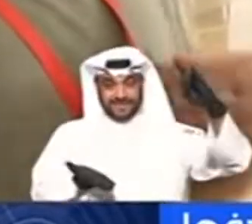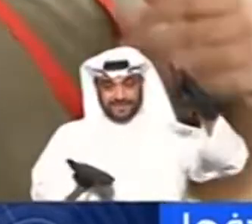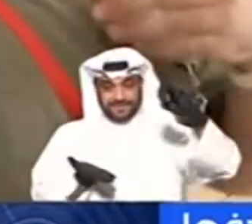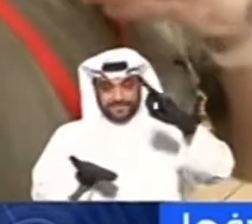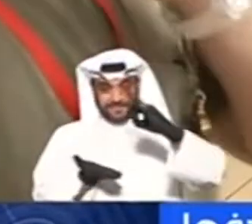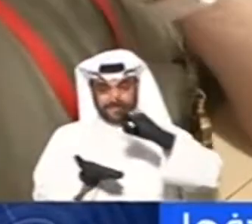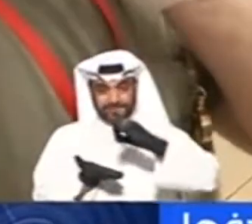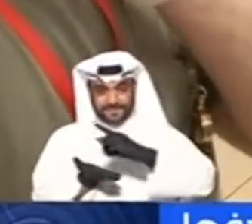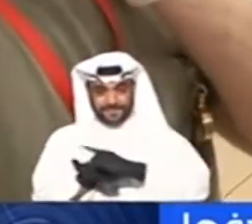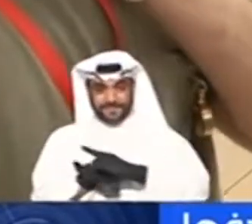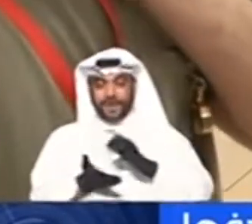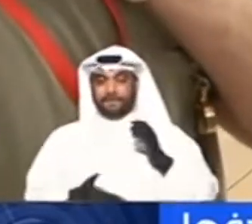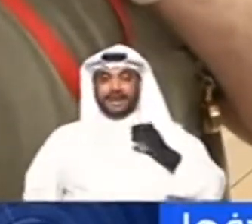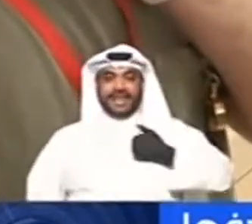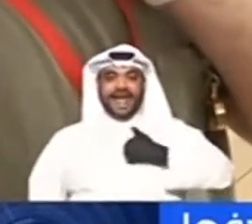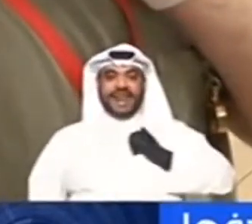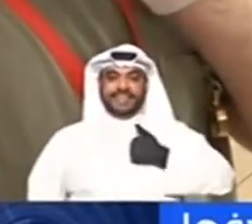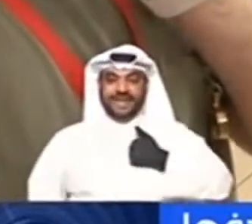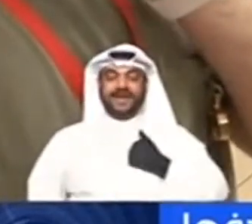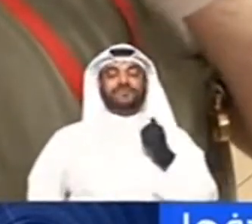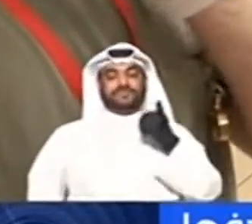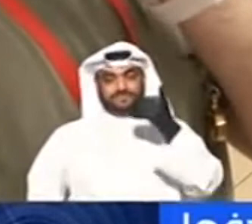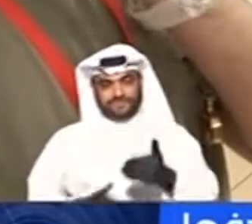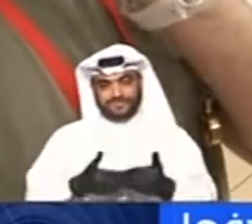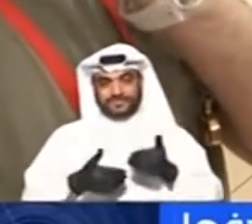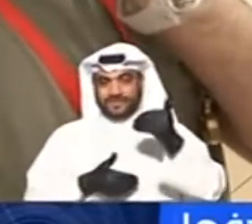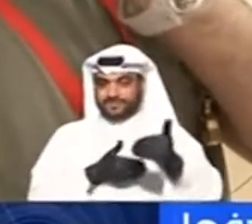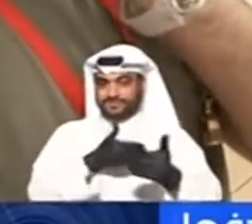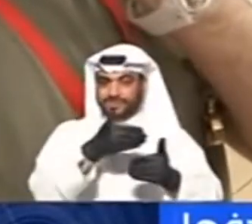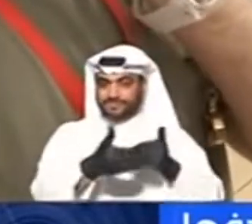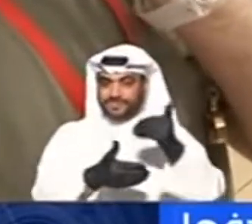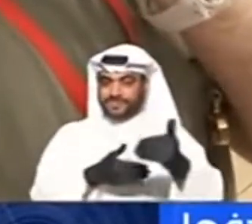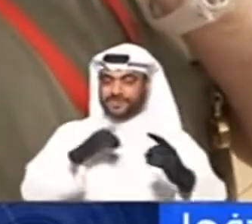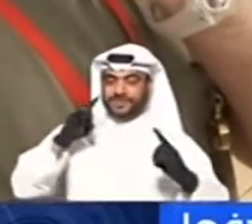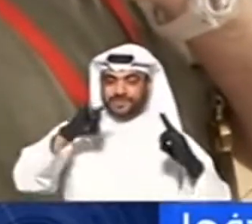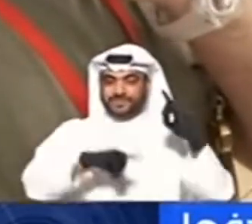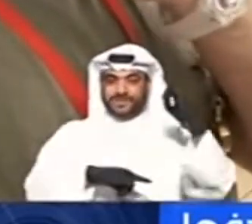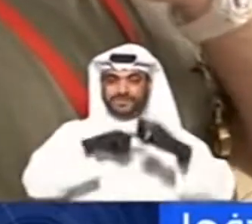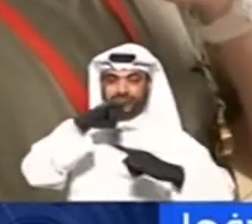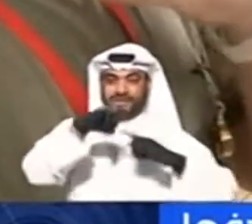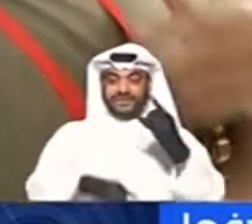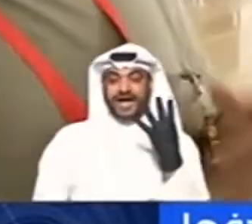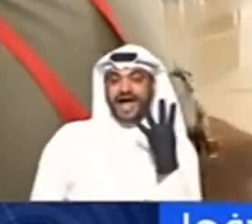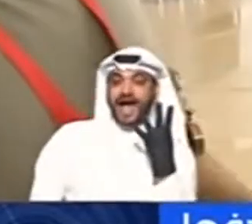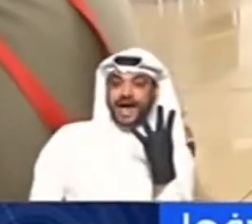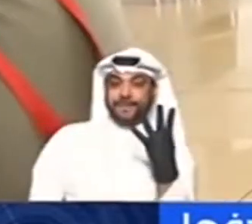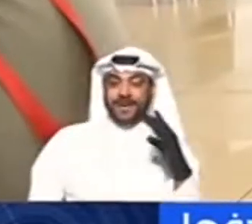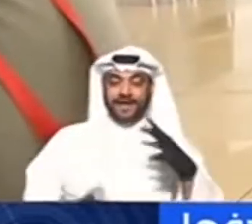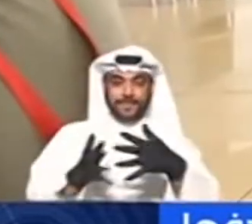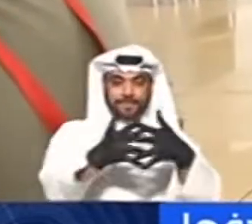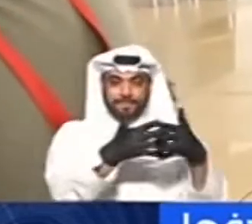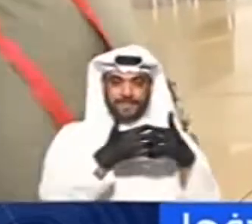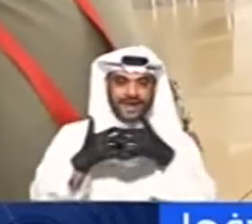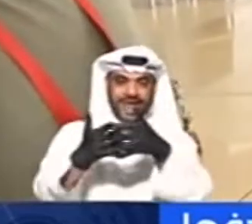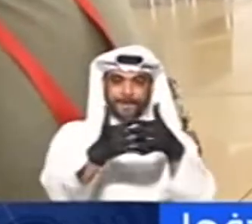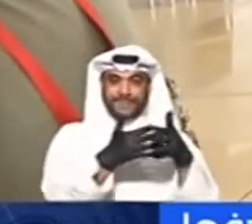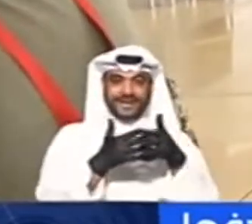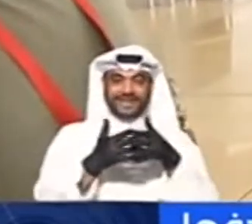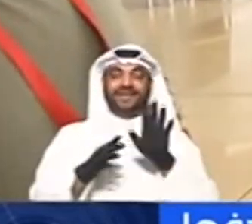طائرة من كندا، وستليها تباعا طائرات 4 طائرات من الولايات